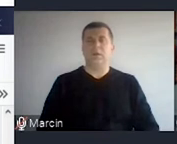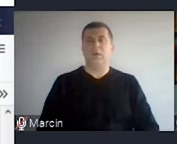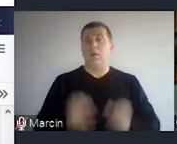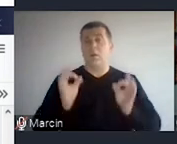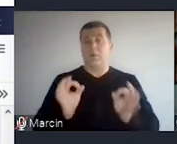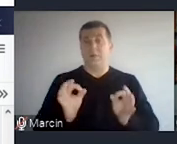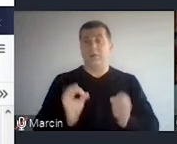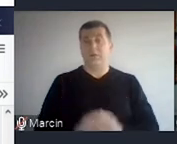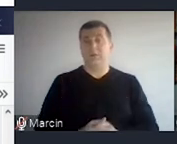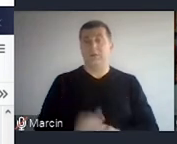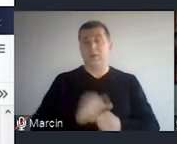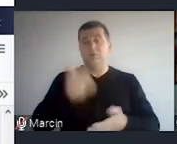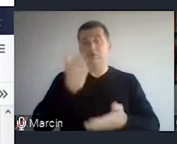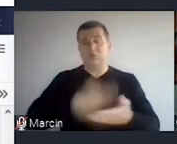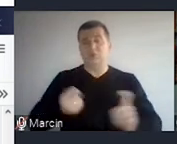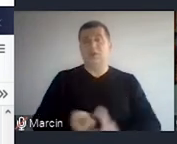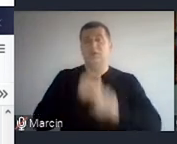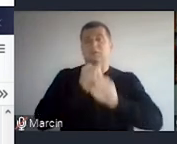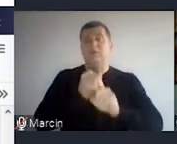chwili są częściowo zawieszone.